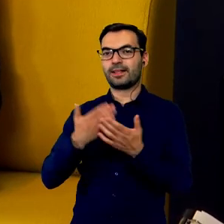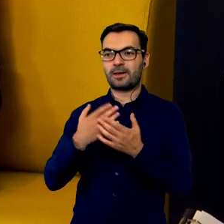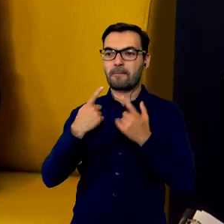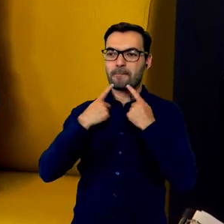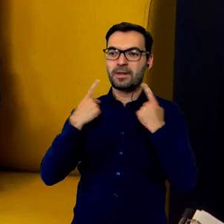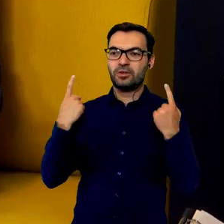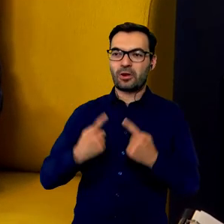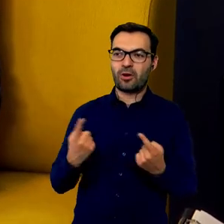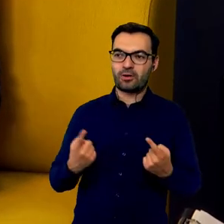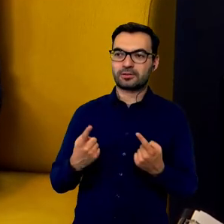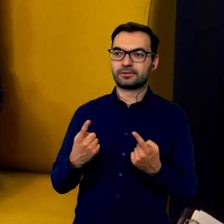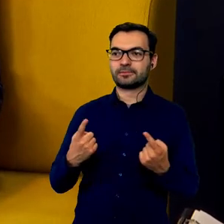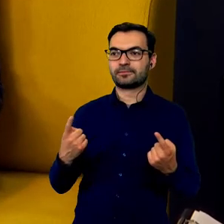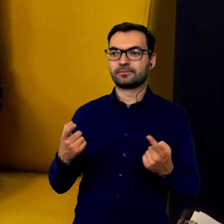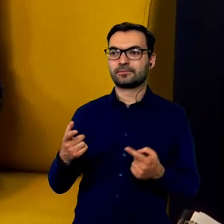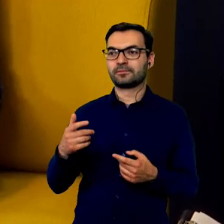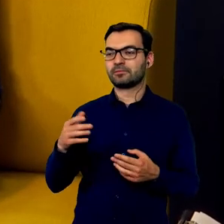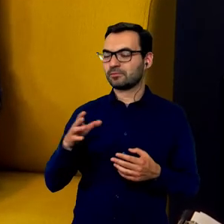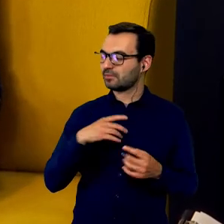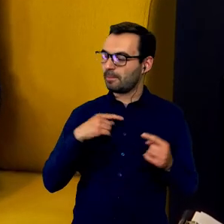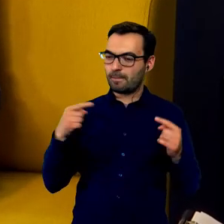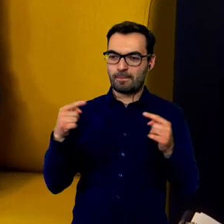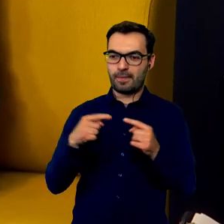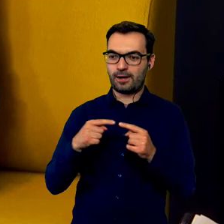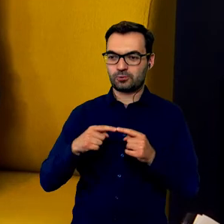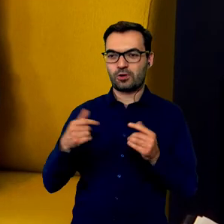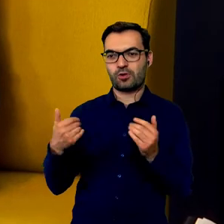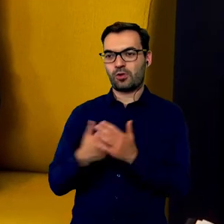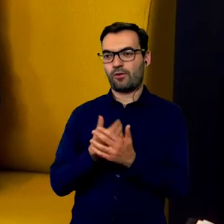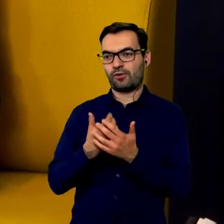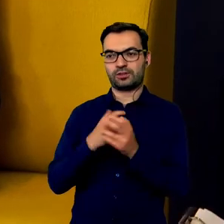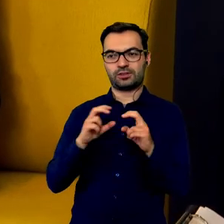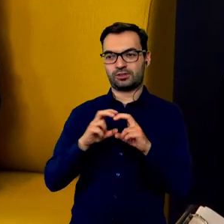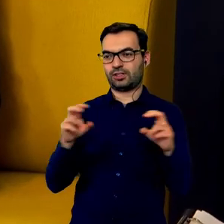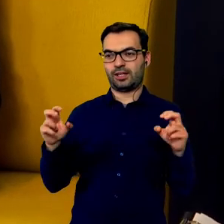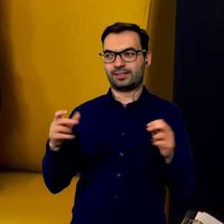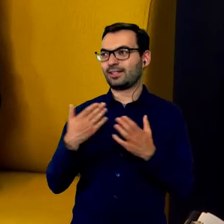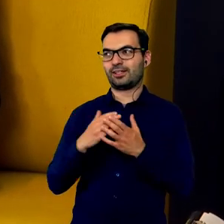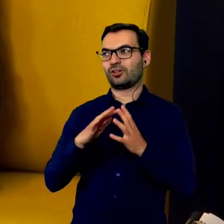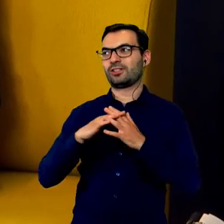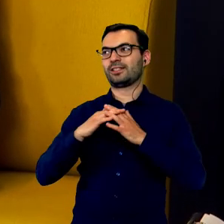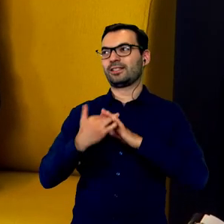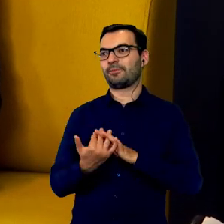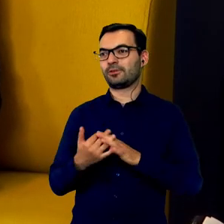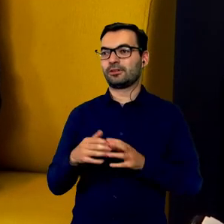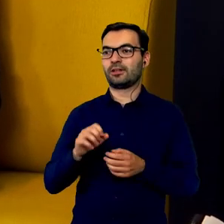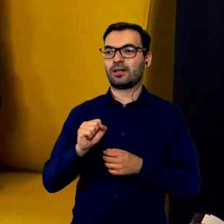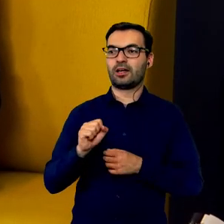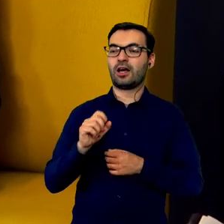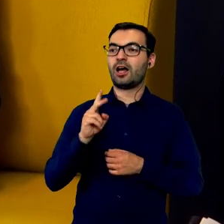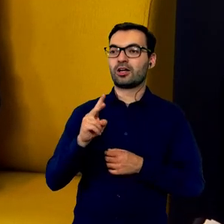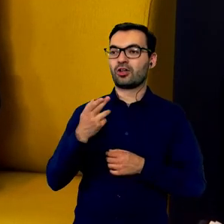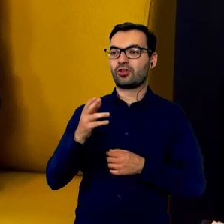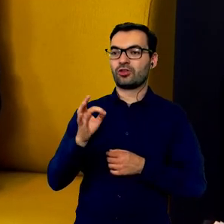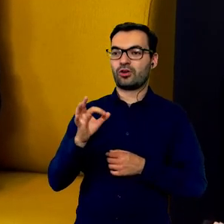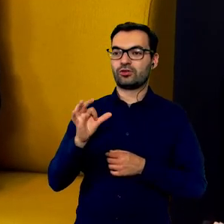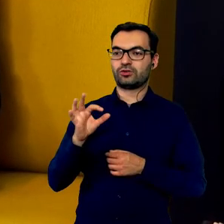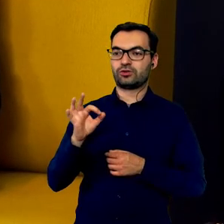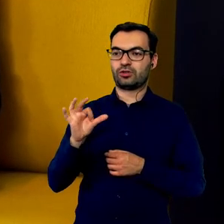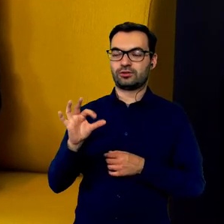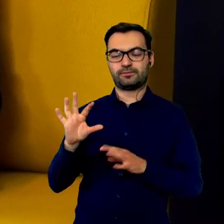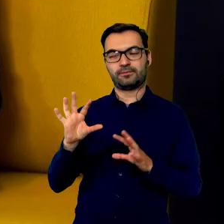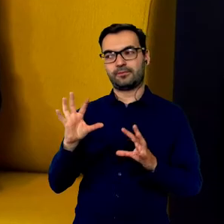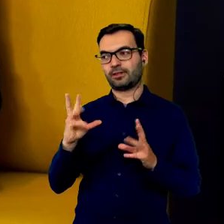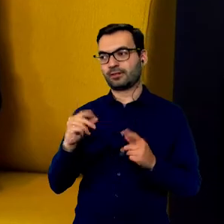mitologia, można ją przekładać na język współczesny, to nie są tylko zabytki. A Knossos jest